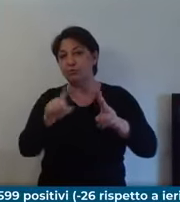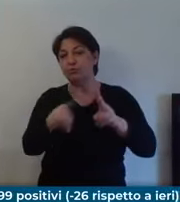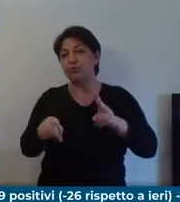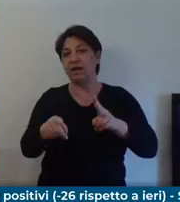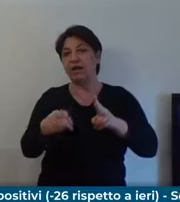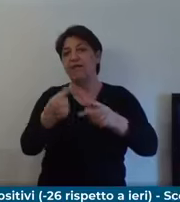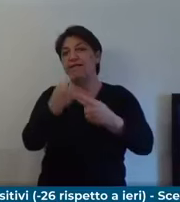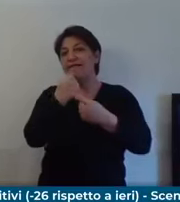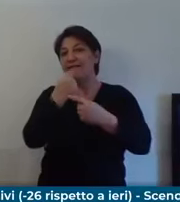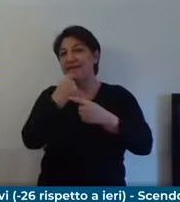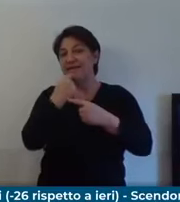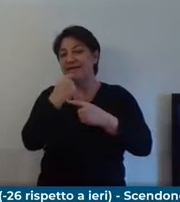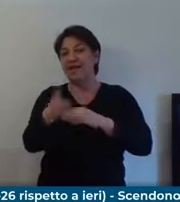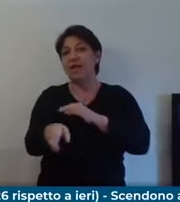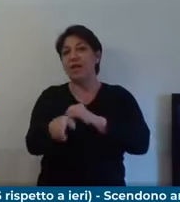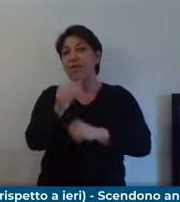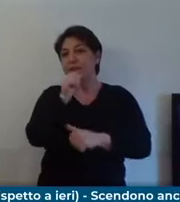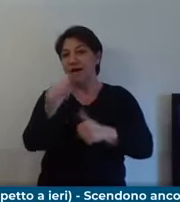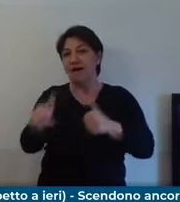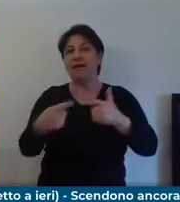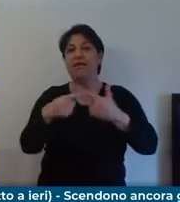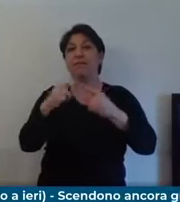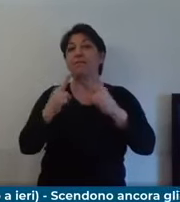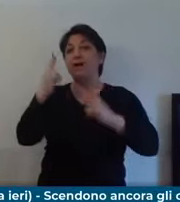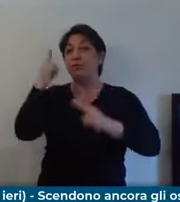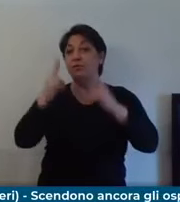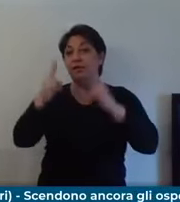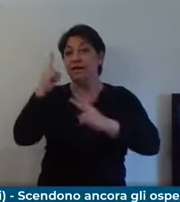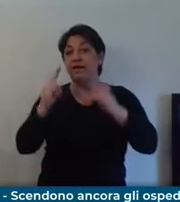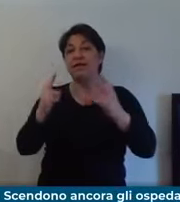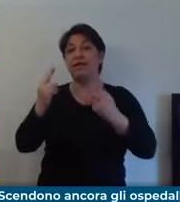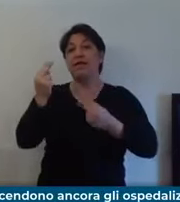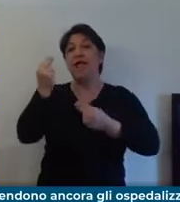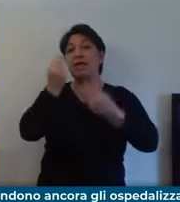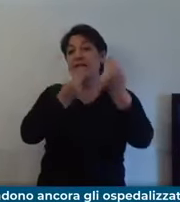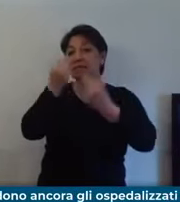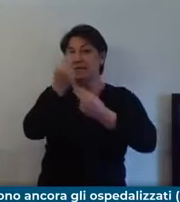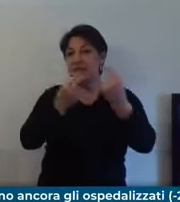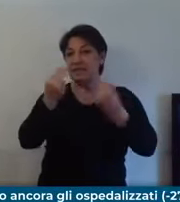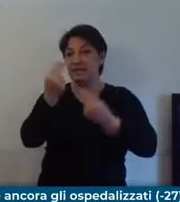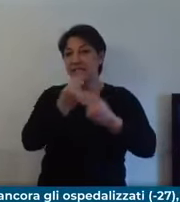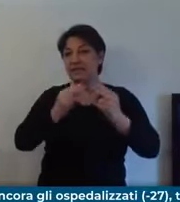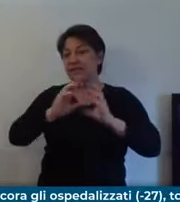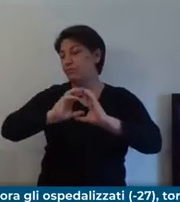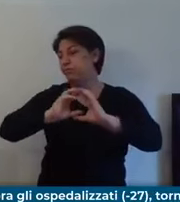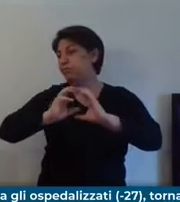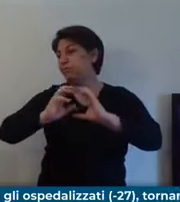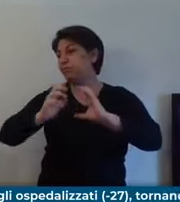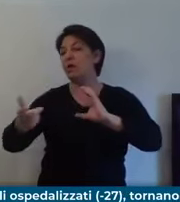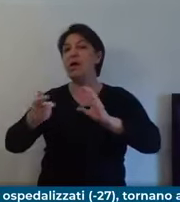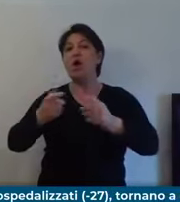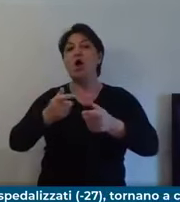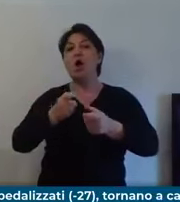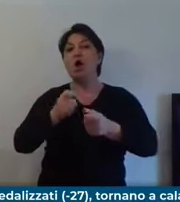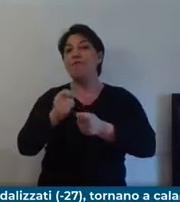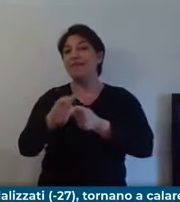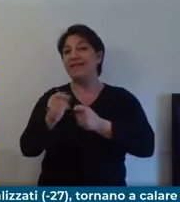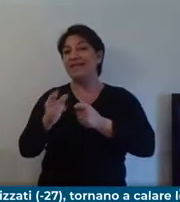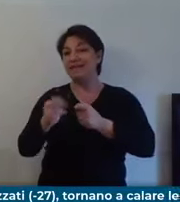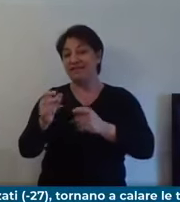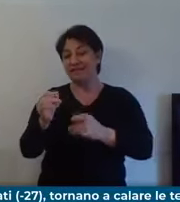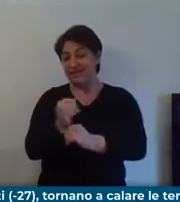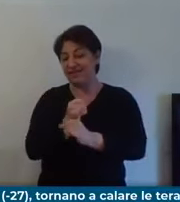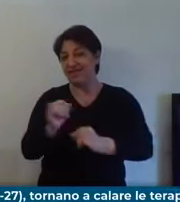quindi parrucchieri, estetisti e quant'altro di quel filone, commercio al dettaglio di generi non